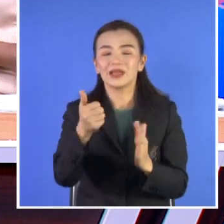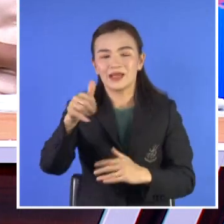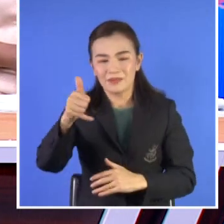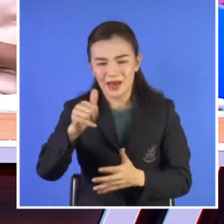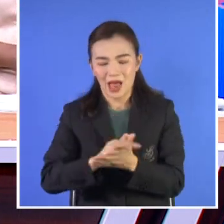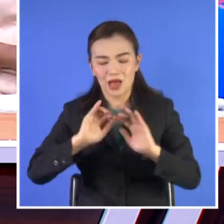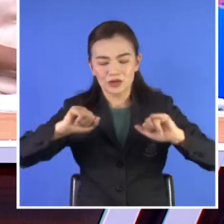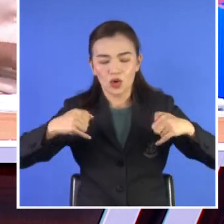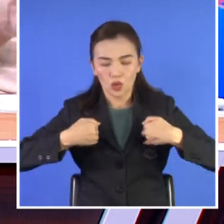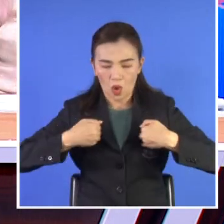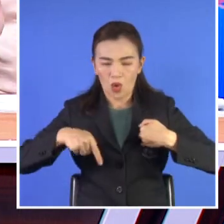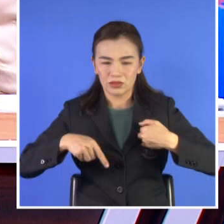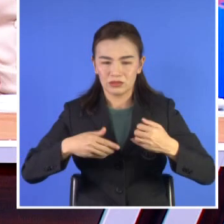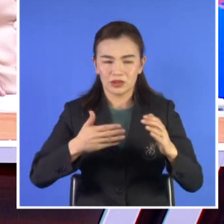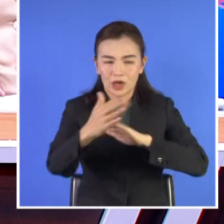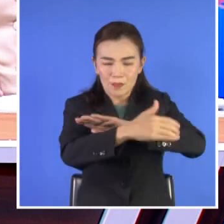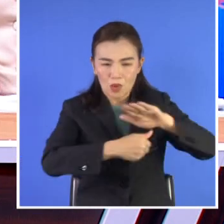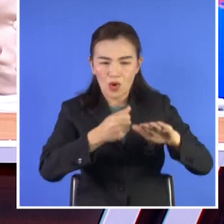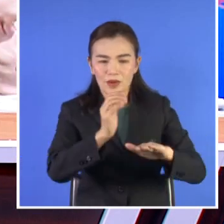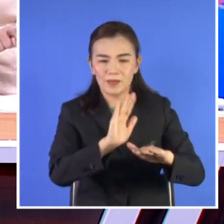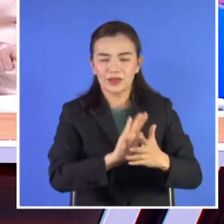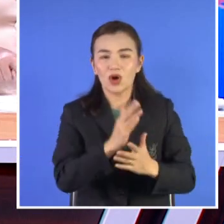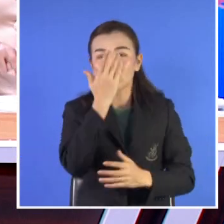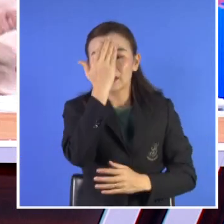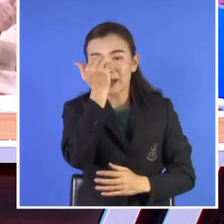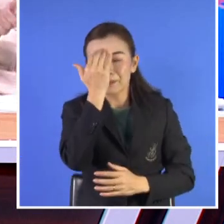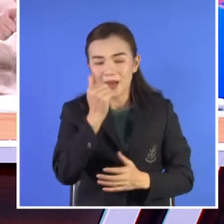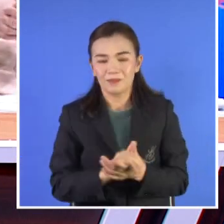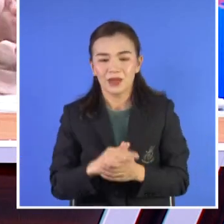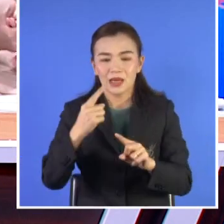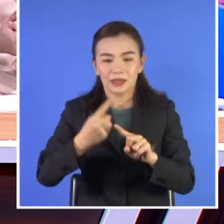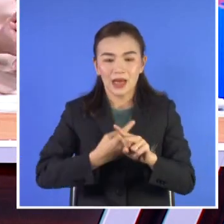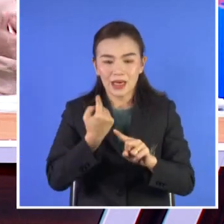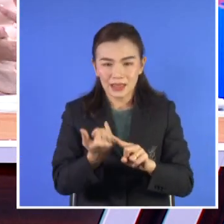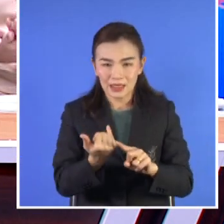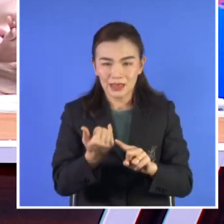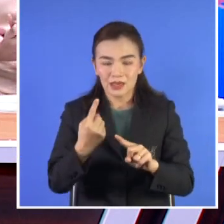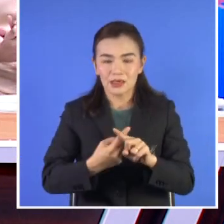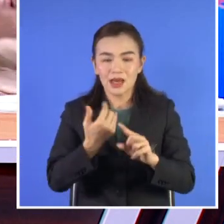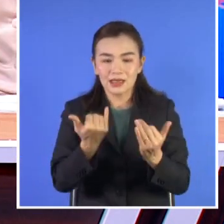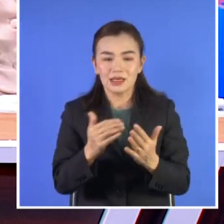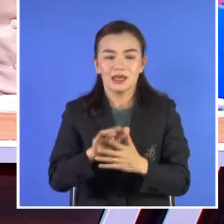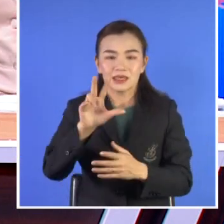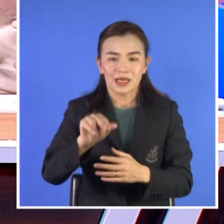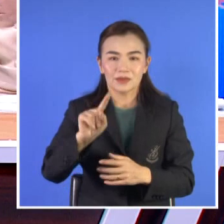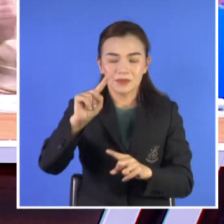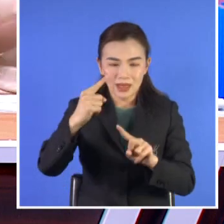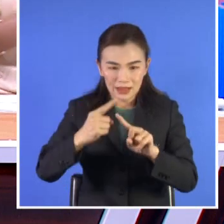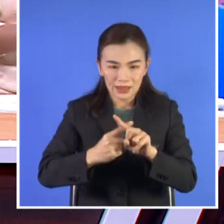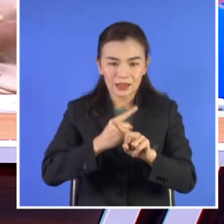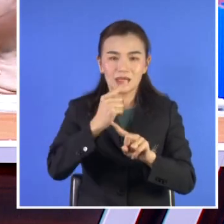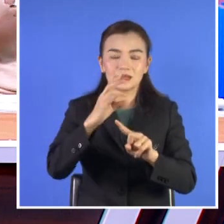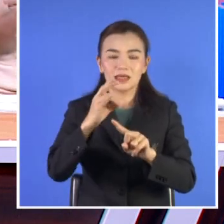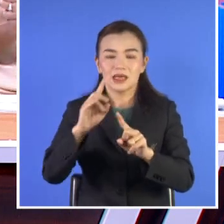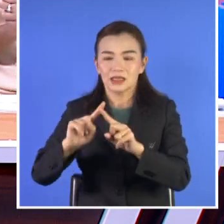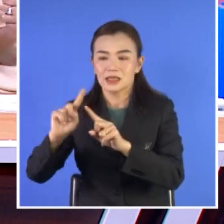เจ้าของทรัพย์แบบนั้นนะคะที่กำลังพูดเรื่องนี้เพราะว่าเดือนนี้31กรกฎาคมนะคะหวยออกนะคะเพราะว่าเขาเลื่อนจากวันที่1ขยับขึ้น